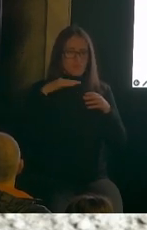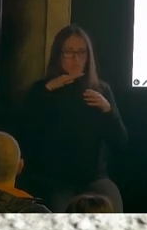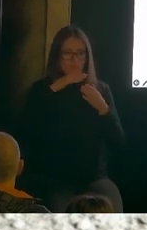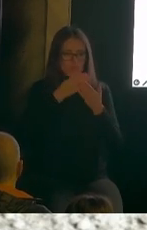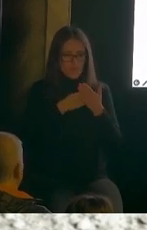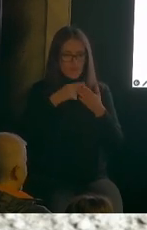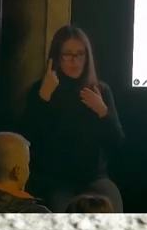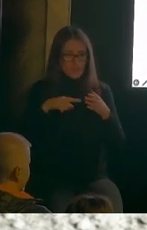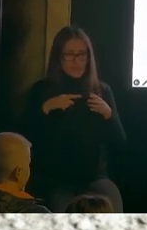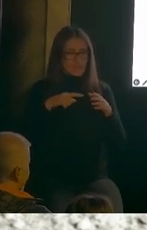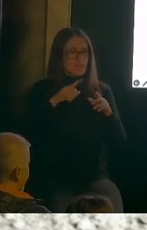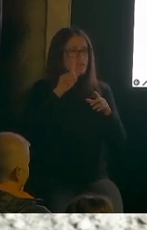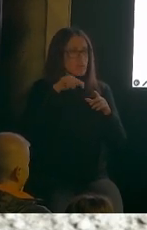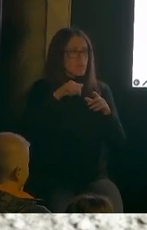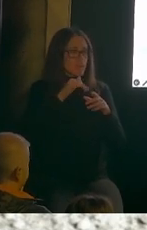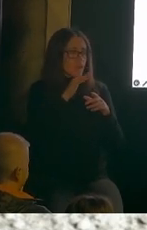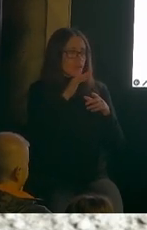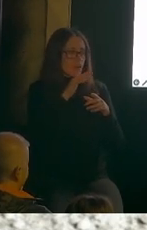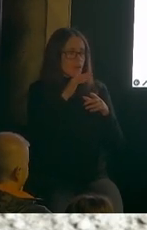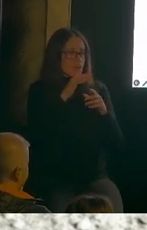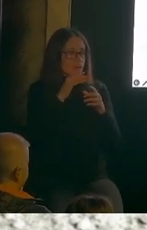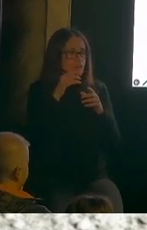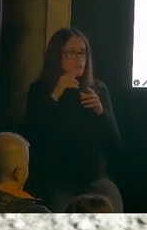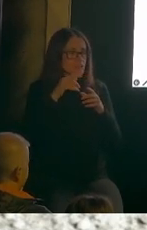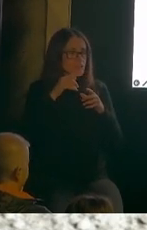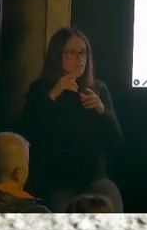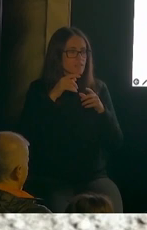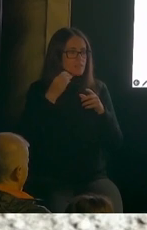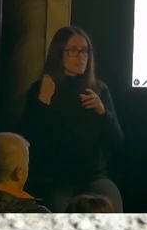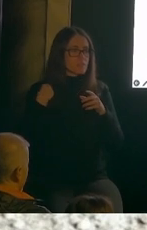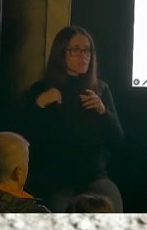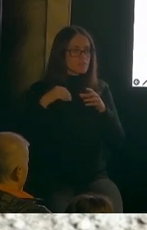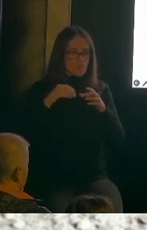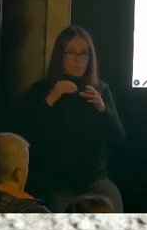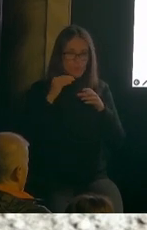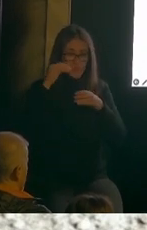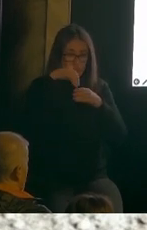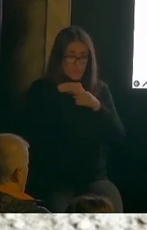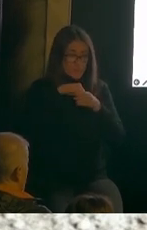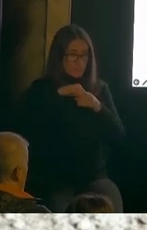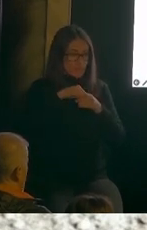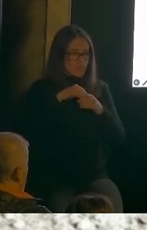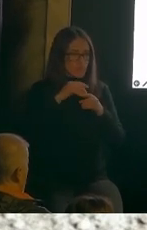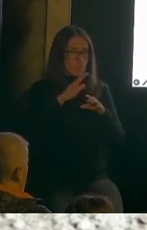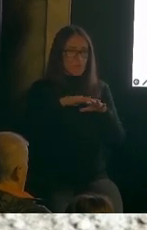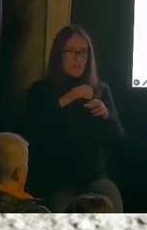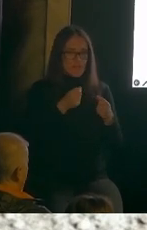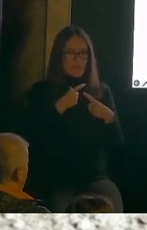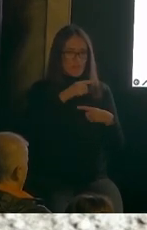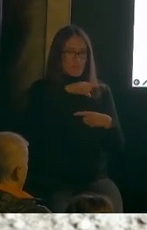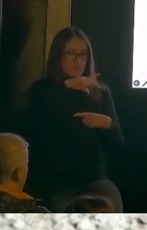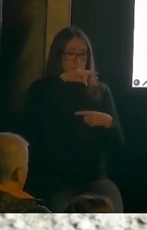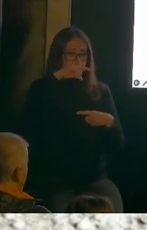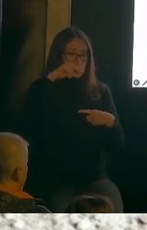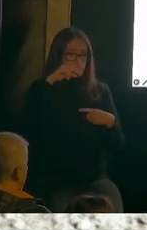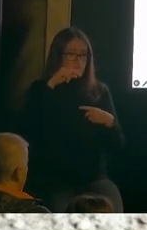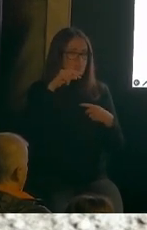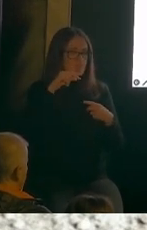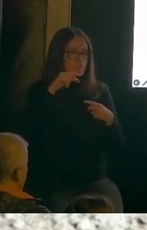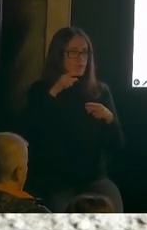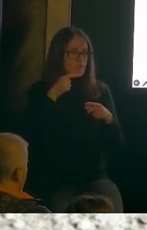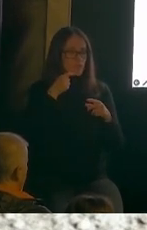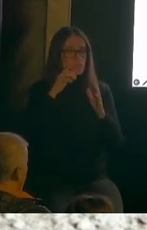i l'aigua de tarongí, que és la d'azar, i està bastant aromatitzada, després us explicaré quina